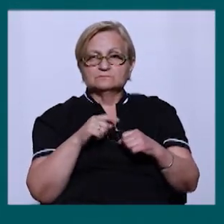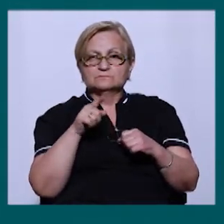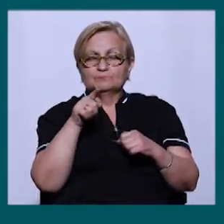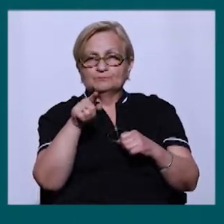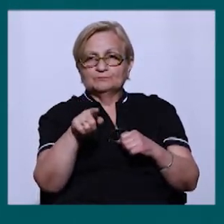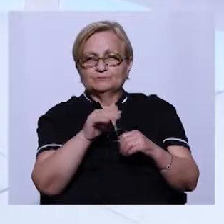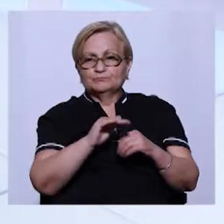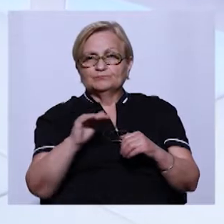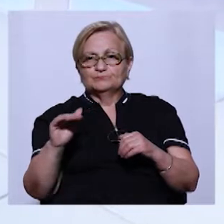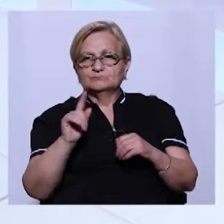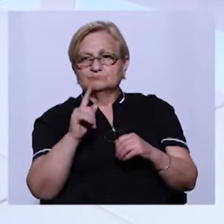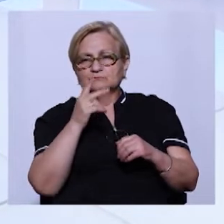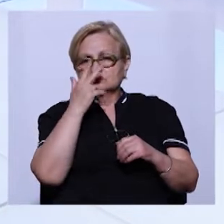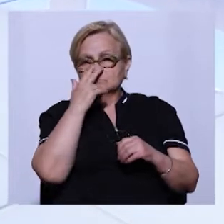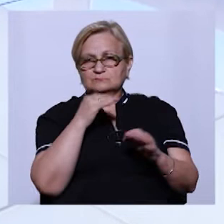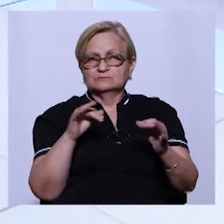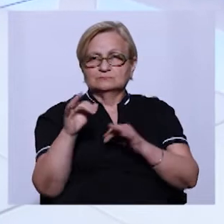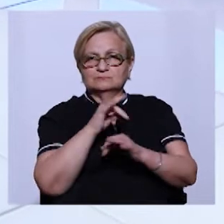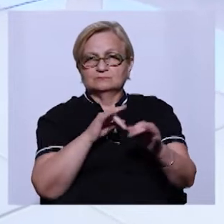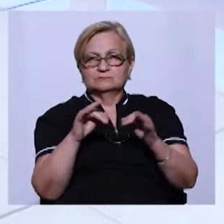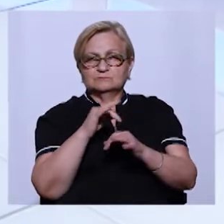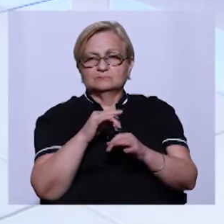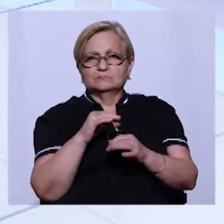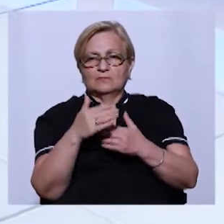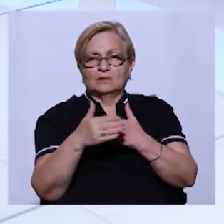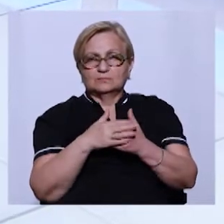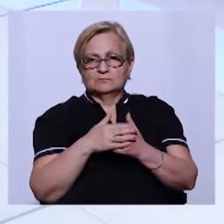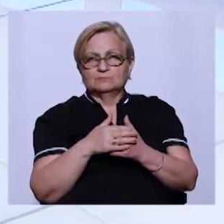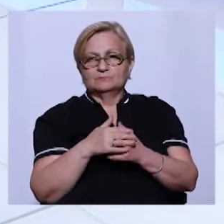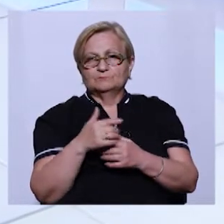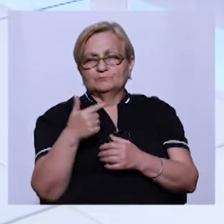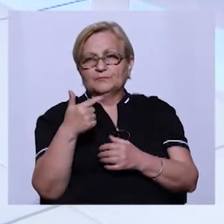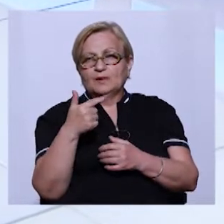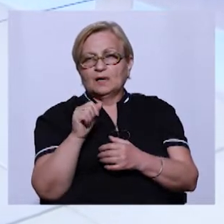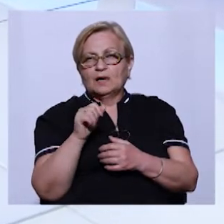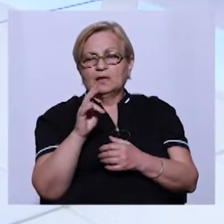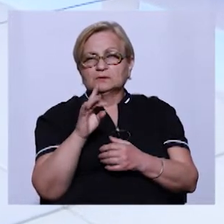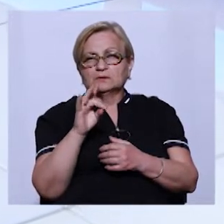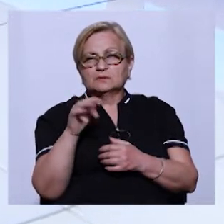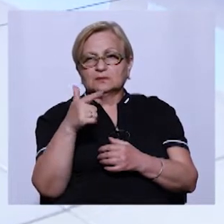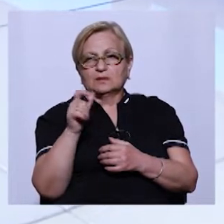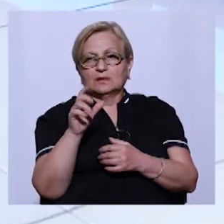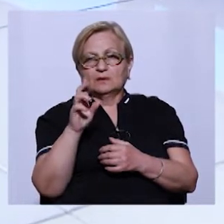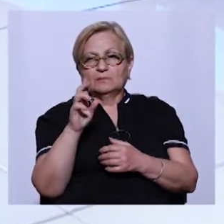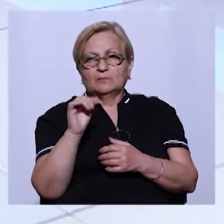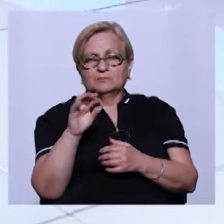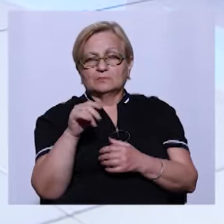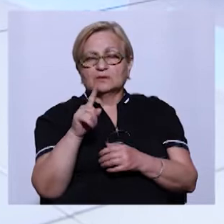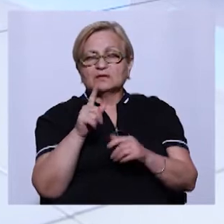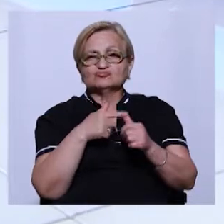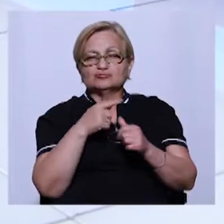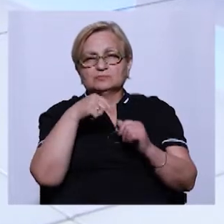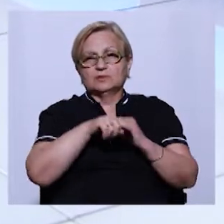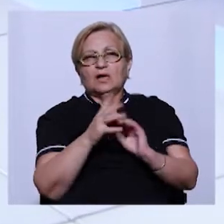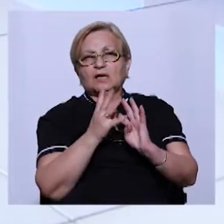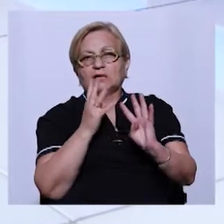შენს ყოველდღიურ სასაუბრო სალიტერატურო ენასთან იყოს ახლოს. განრიგებადობა, ესე იგი რიგითობით ვაკეთებ. აი რა არის